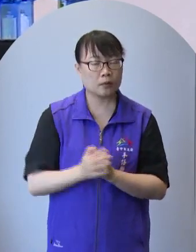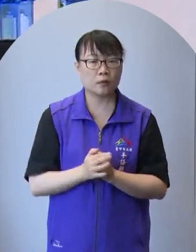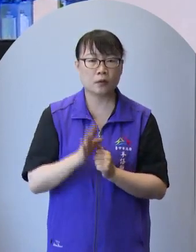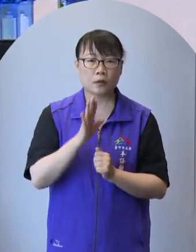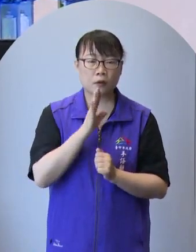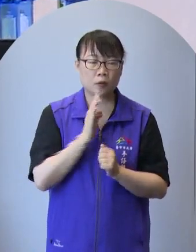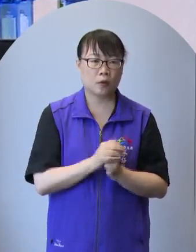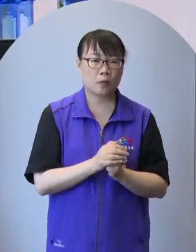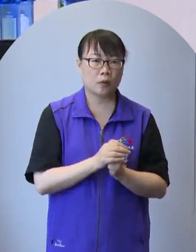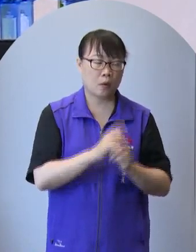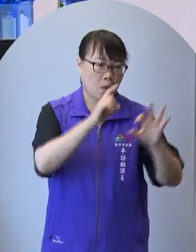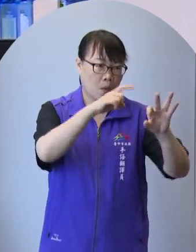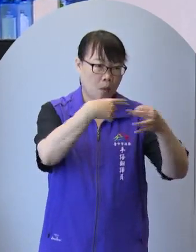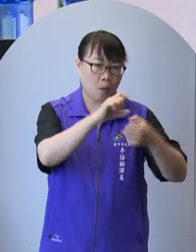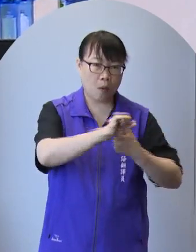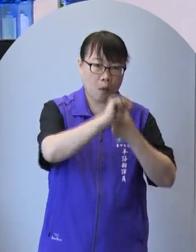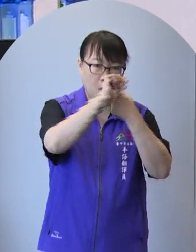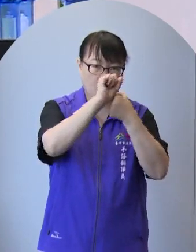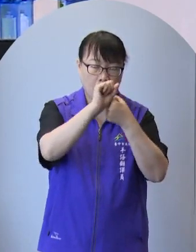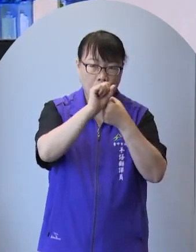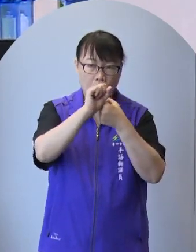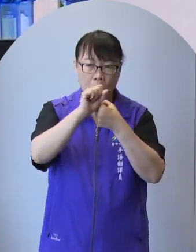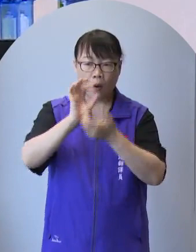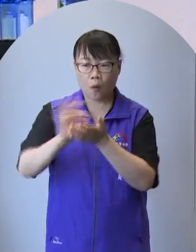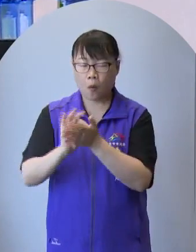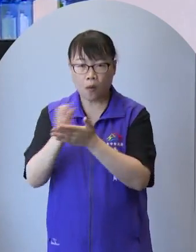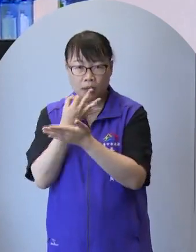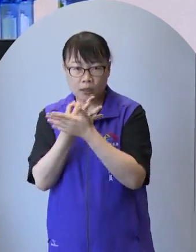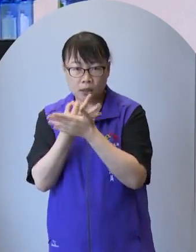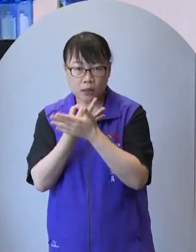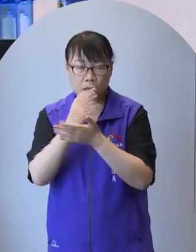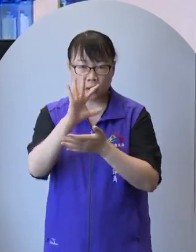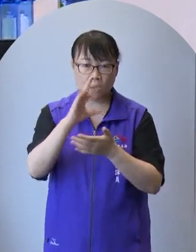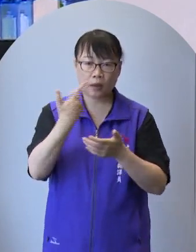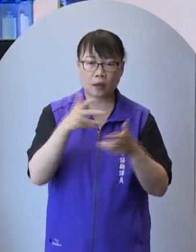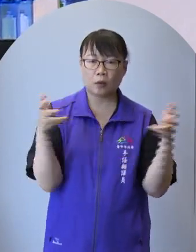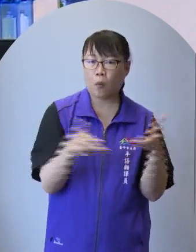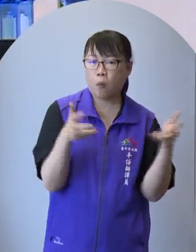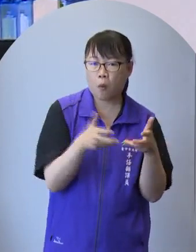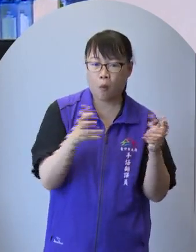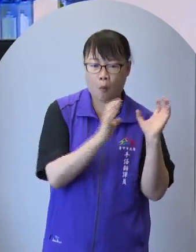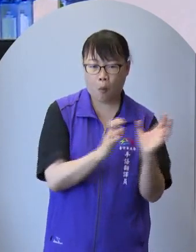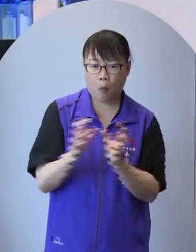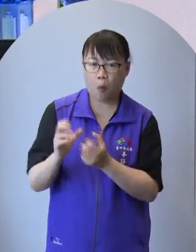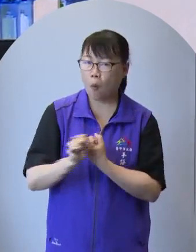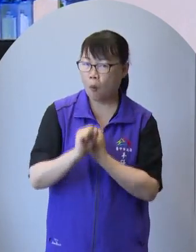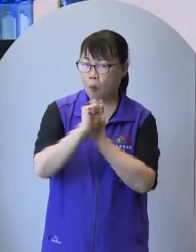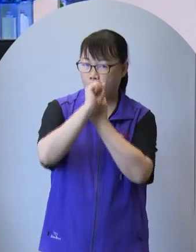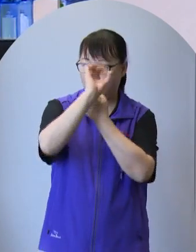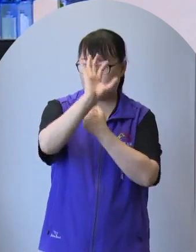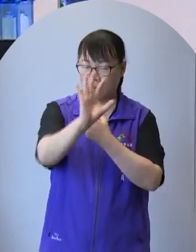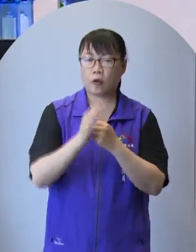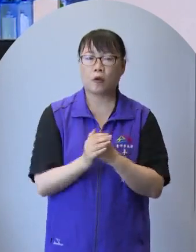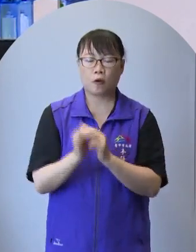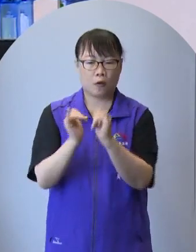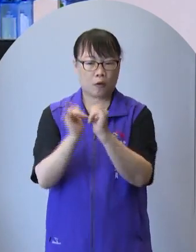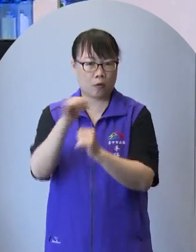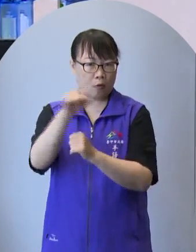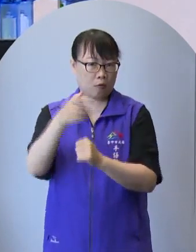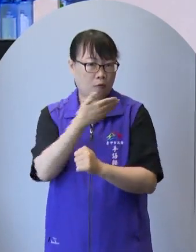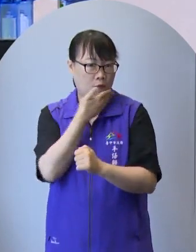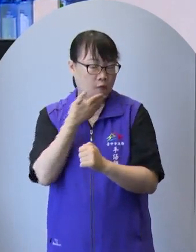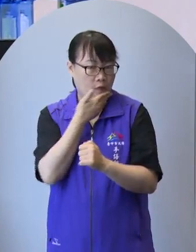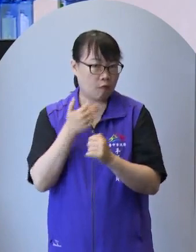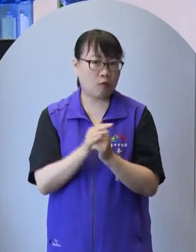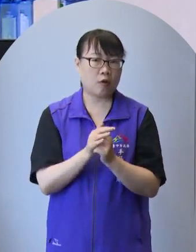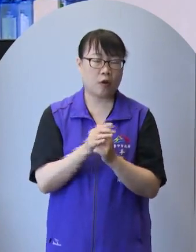源节流，但是我们的建设是在增加的，市民福利是在增加的，我们的教育文化是在